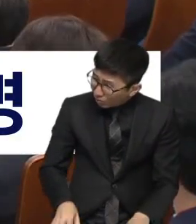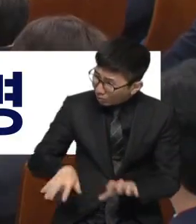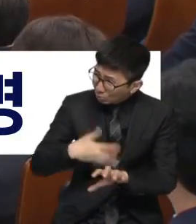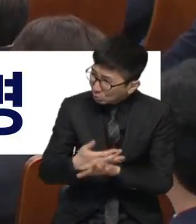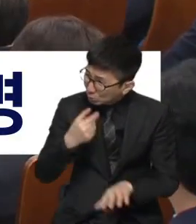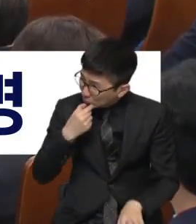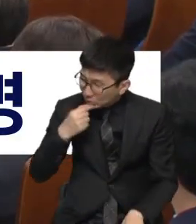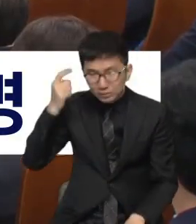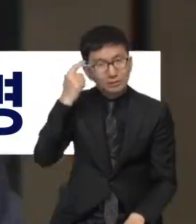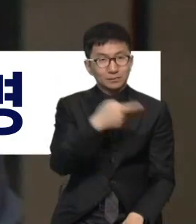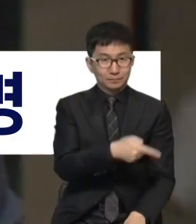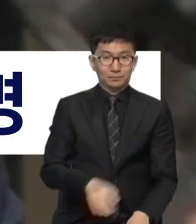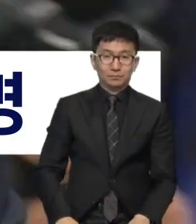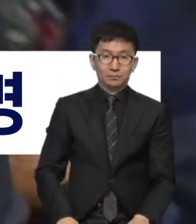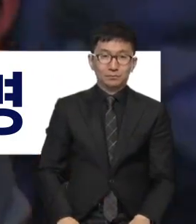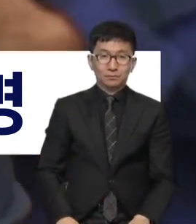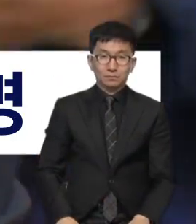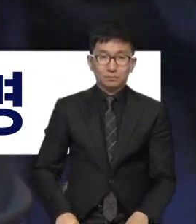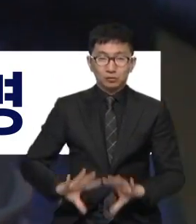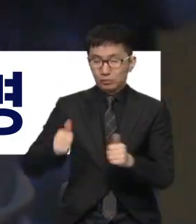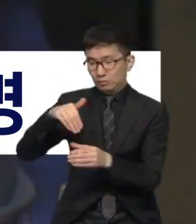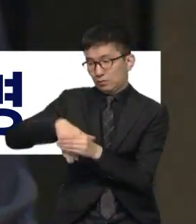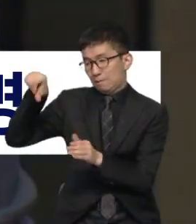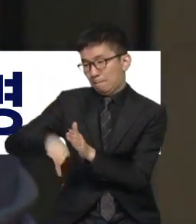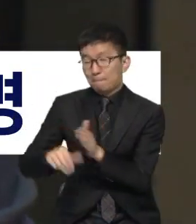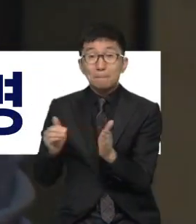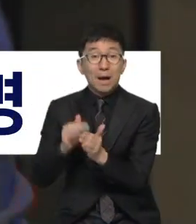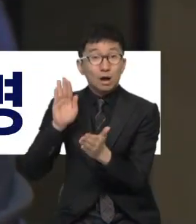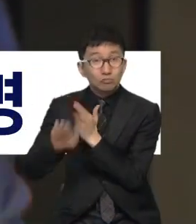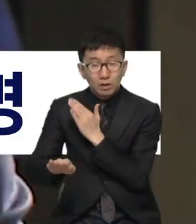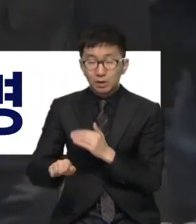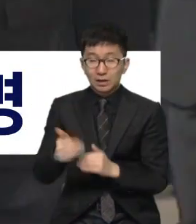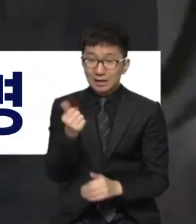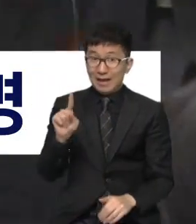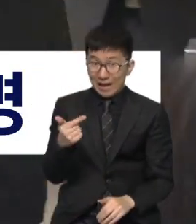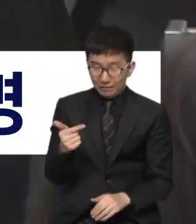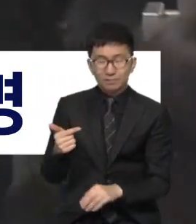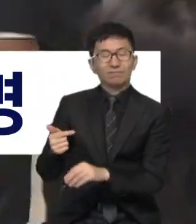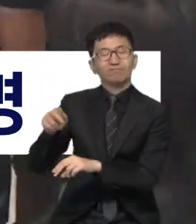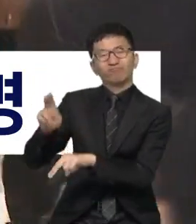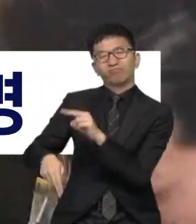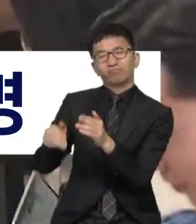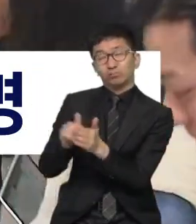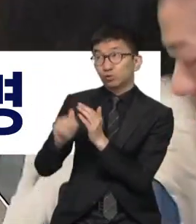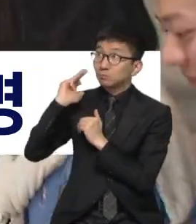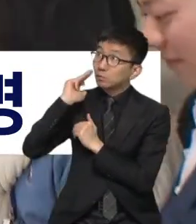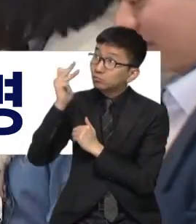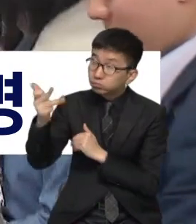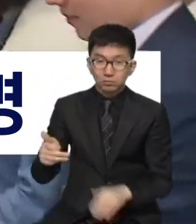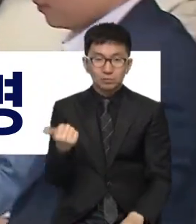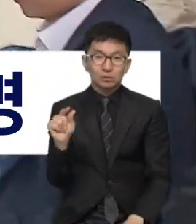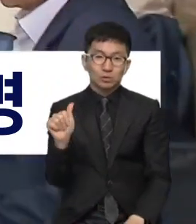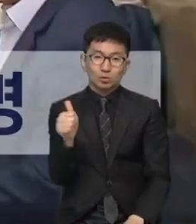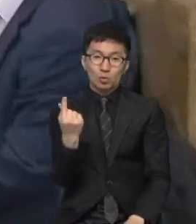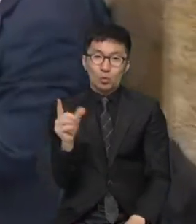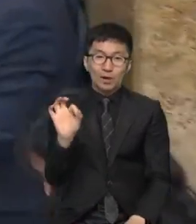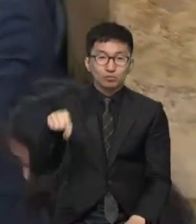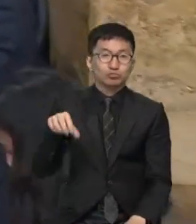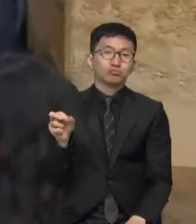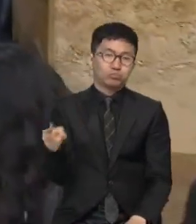총선 참패로 한동훈 전 비대위원장이 사퇴한 지 18일 만에 국민의힘이 새 비상대책위원장으로 황우여 당